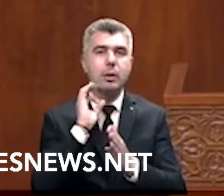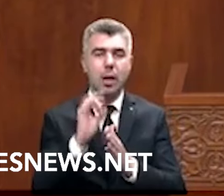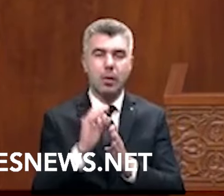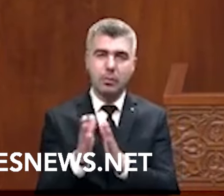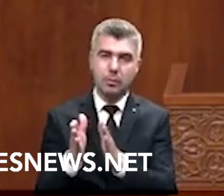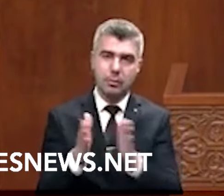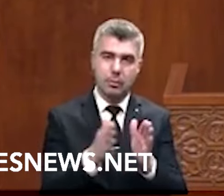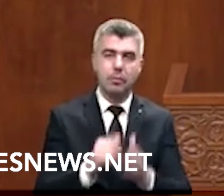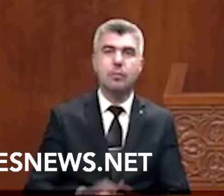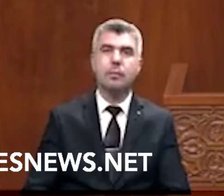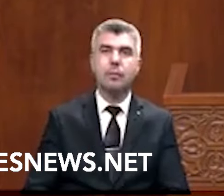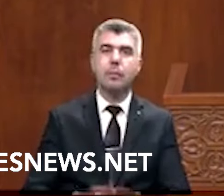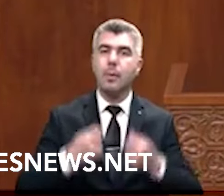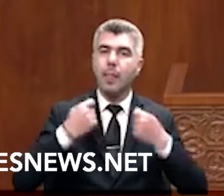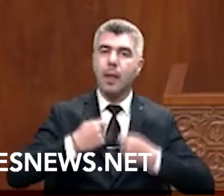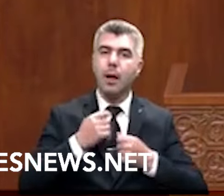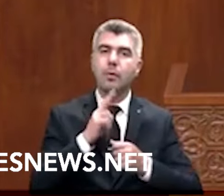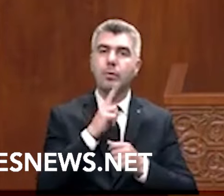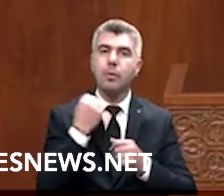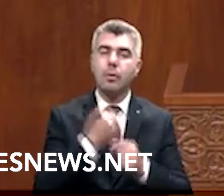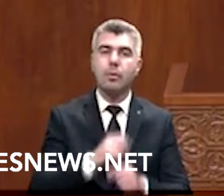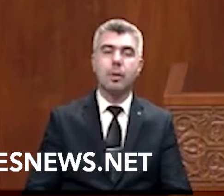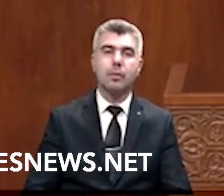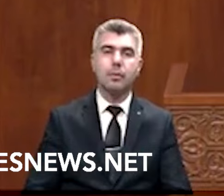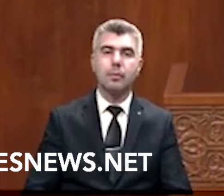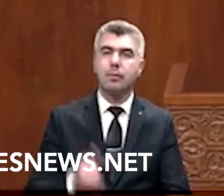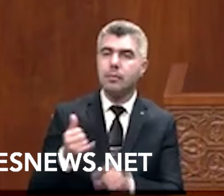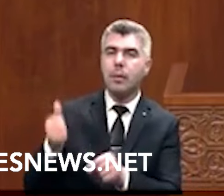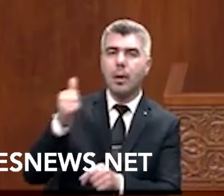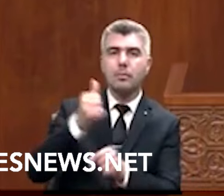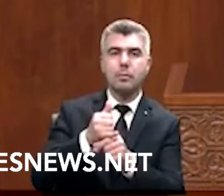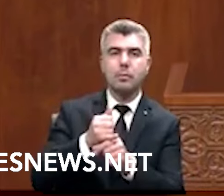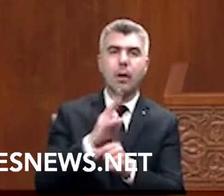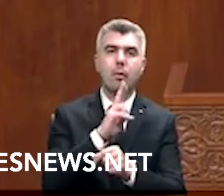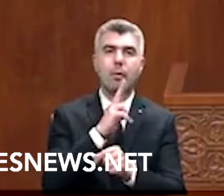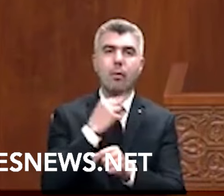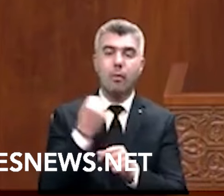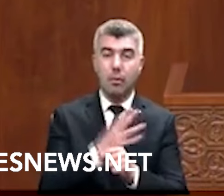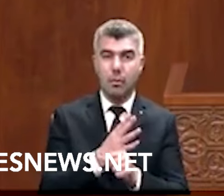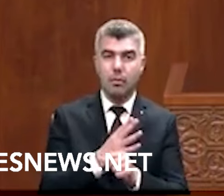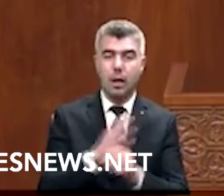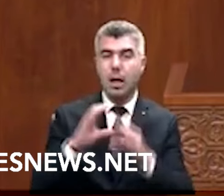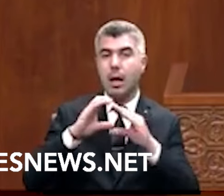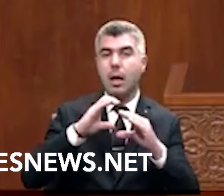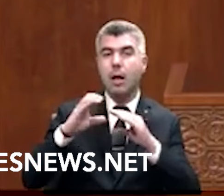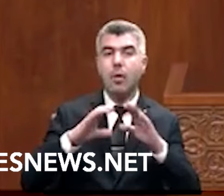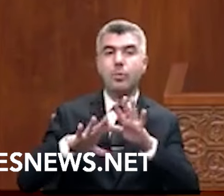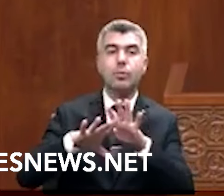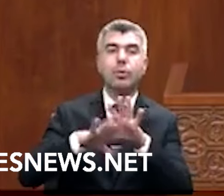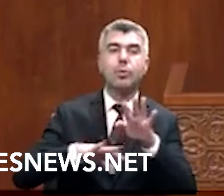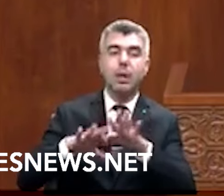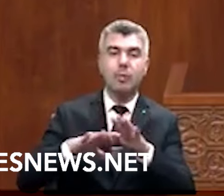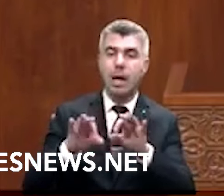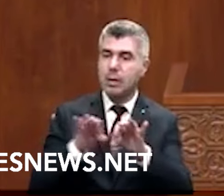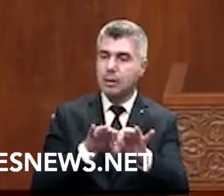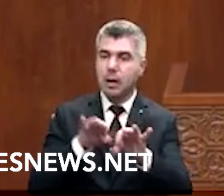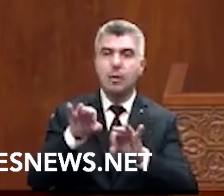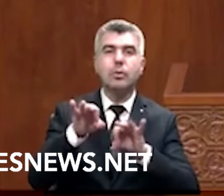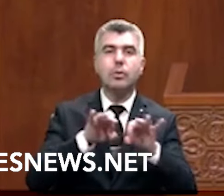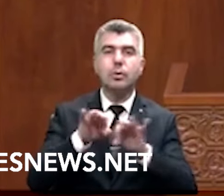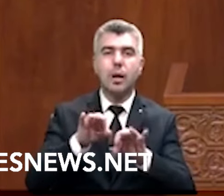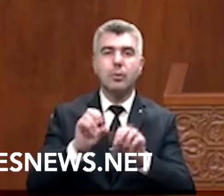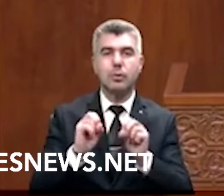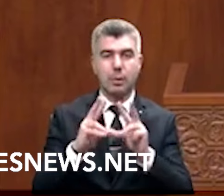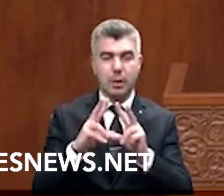رئيس الحكومه المحترم منذ تنصيب هذه الحكومه التي جعلت الحوار الاجتماعي خيارا استراتيجيا